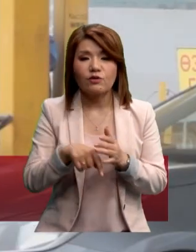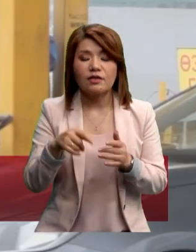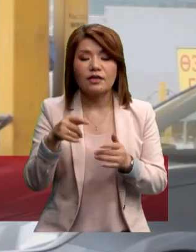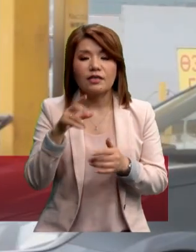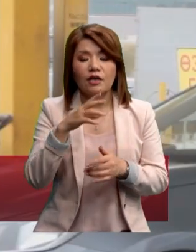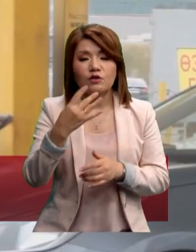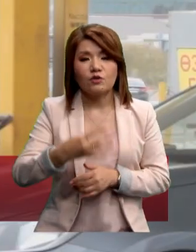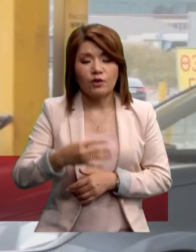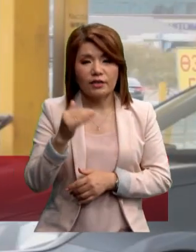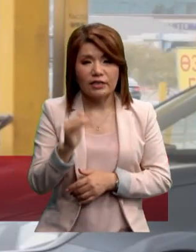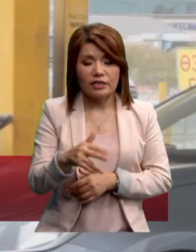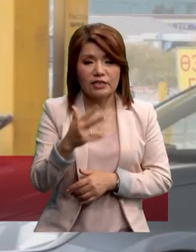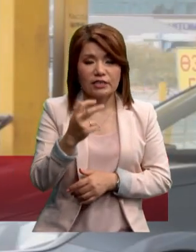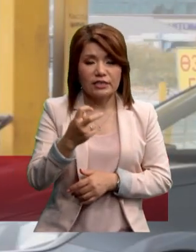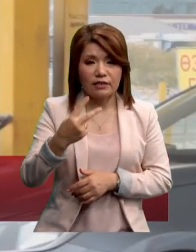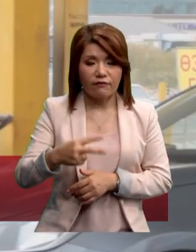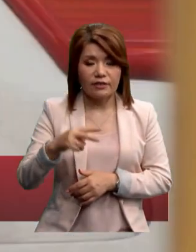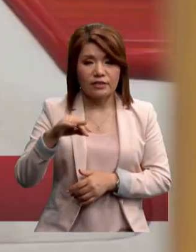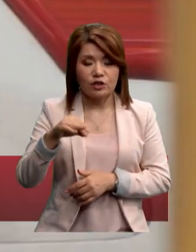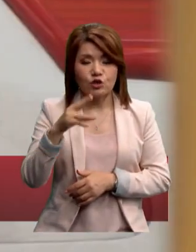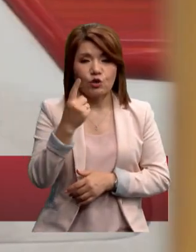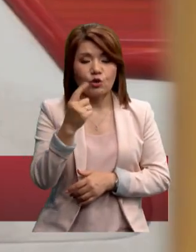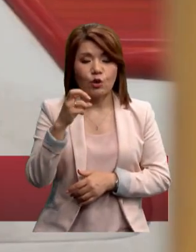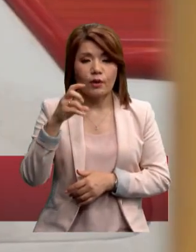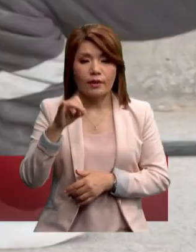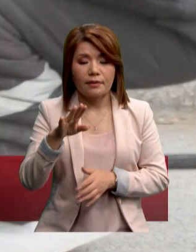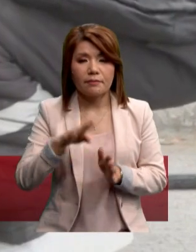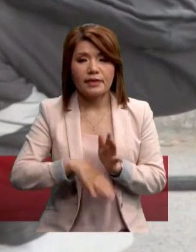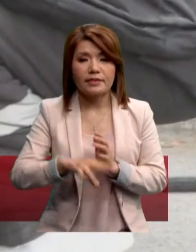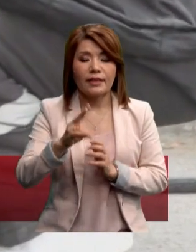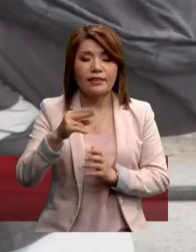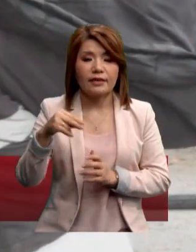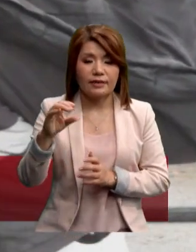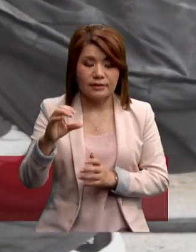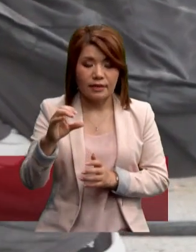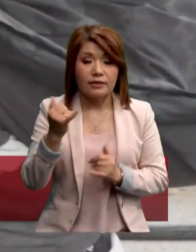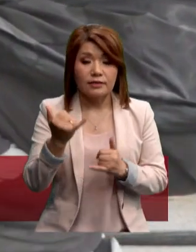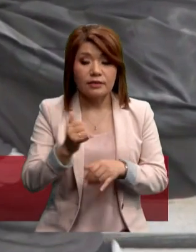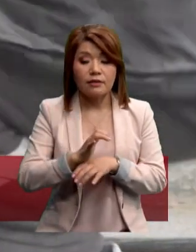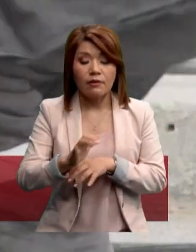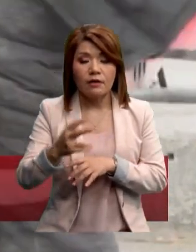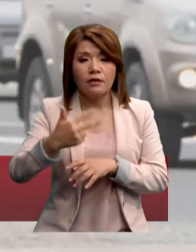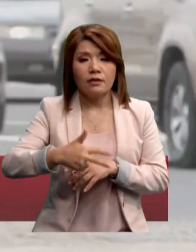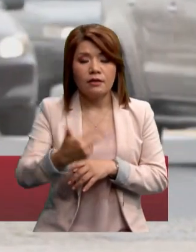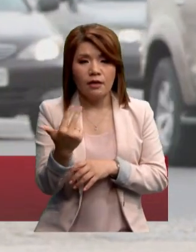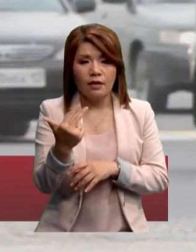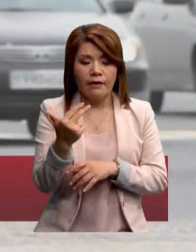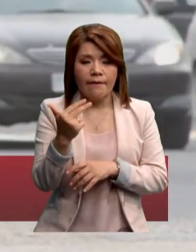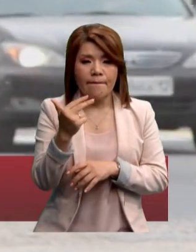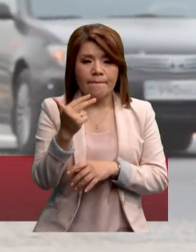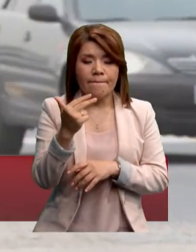рынок составит 40320 тенге за тонну Без учета НДС Сейчас он отпускается по 33